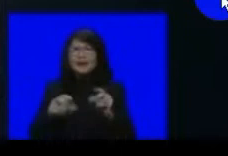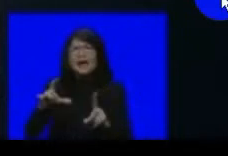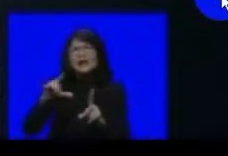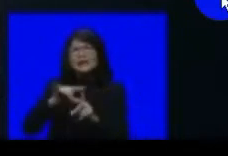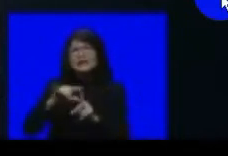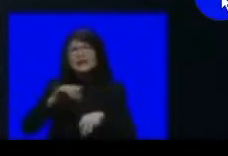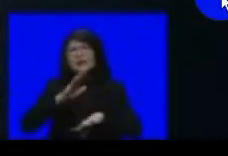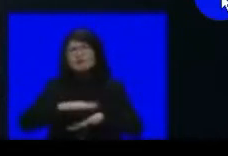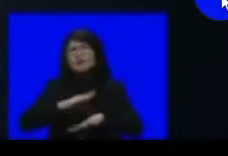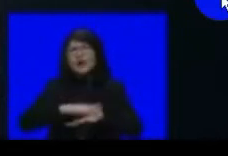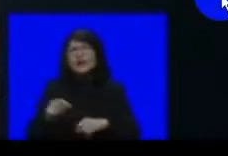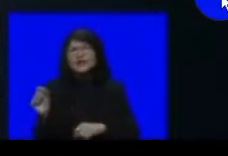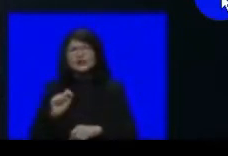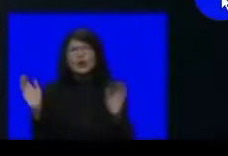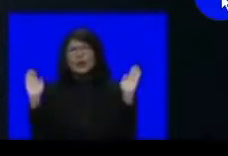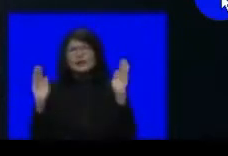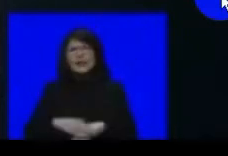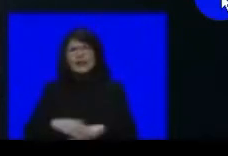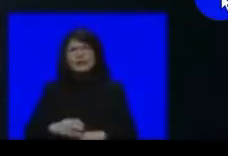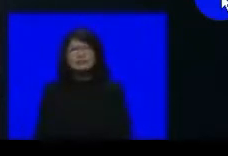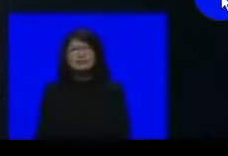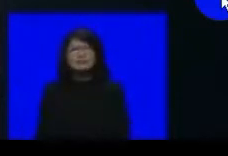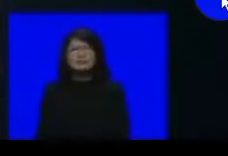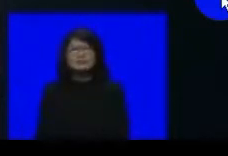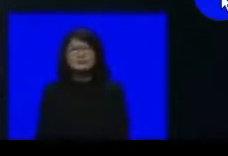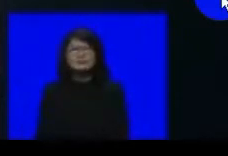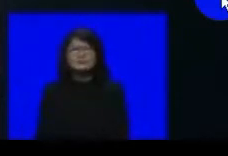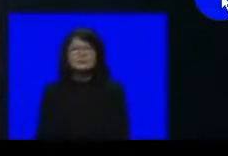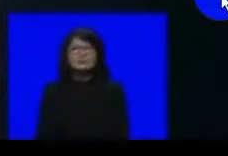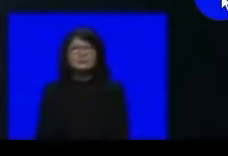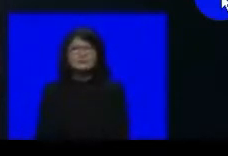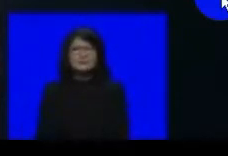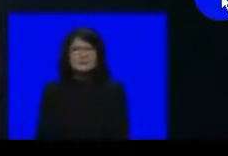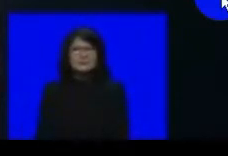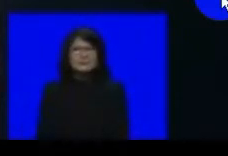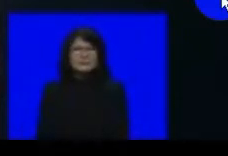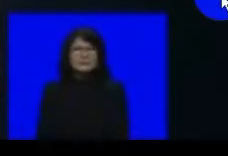digital culture di madrasah. Yang kedua